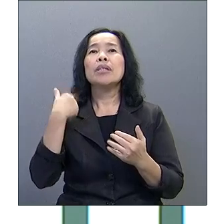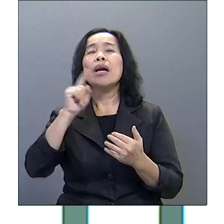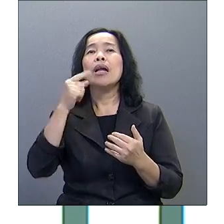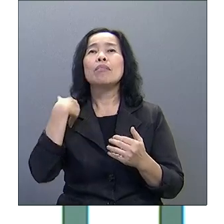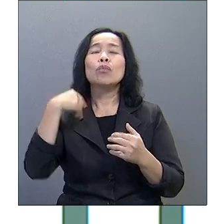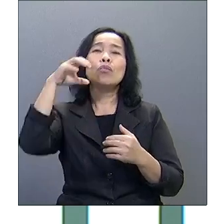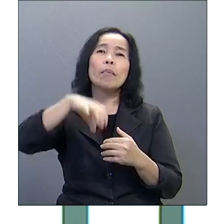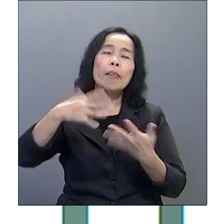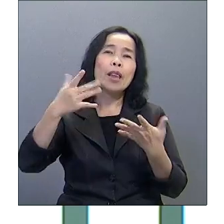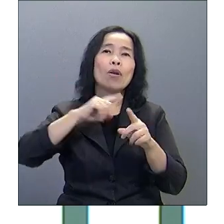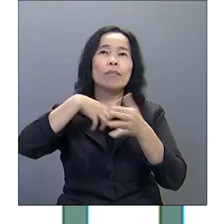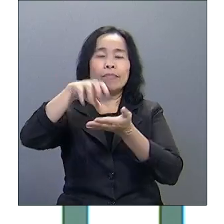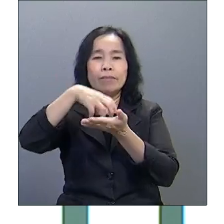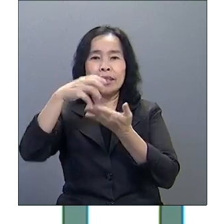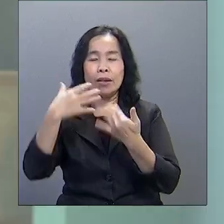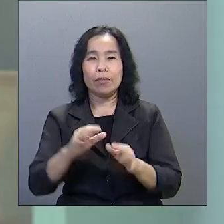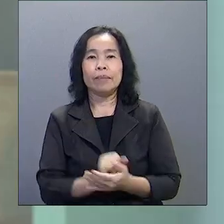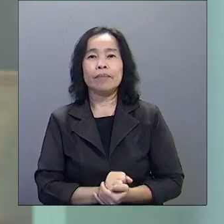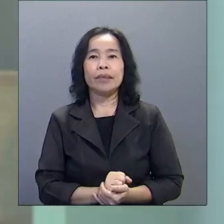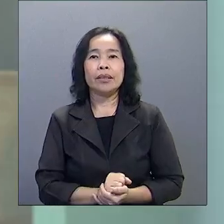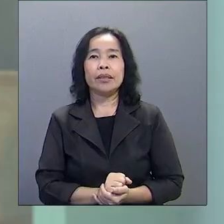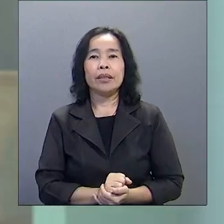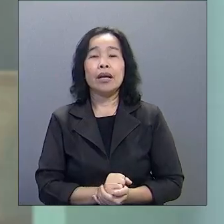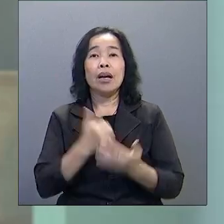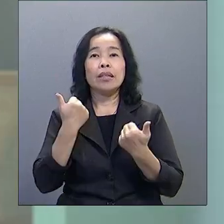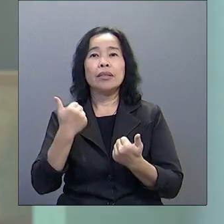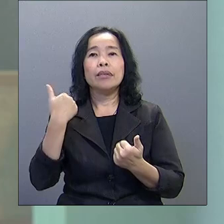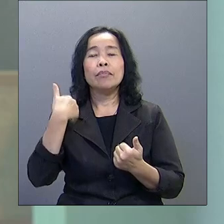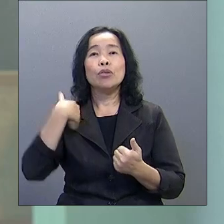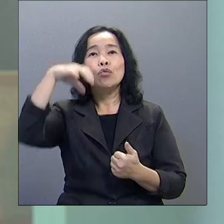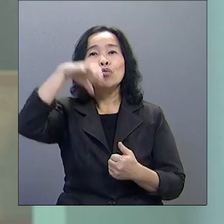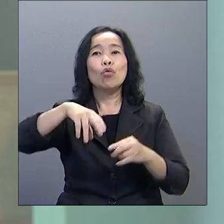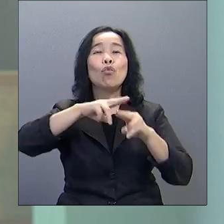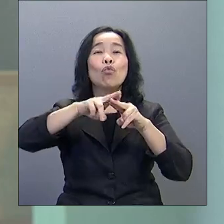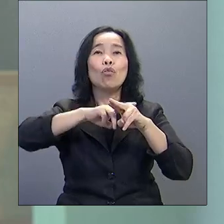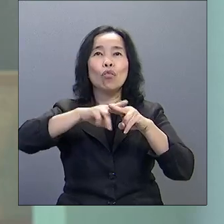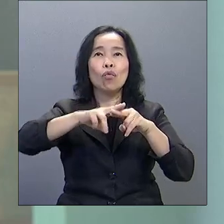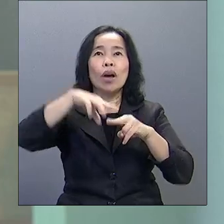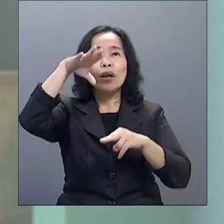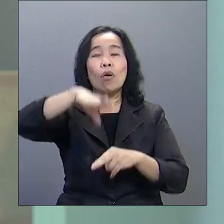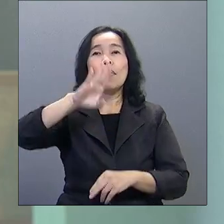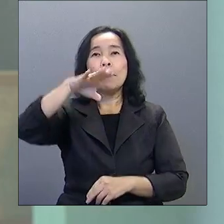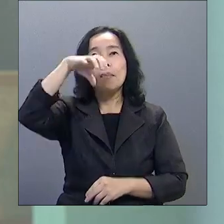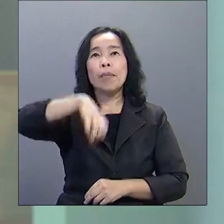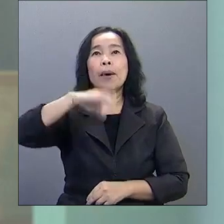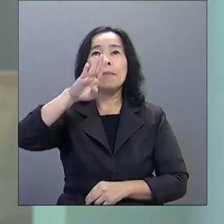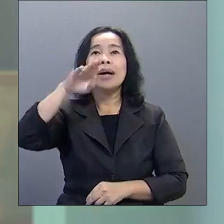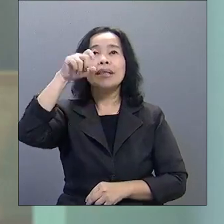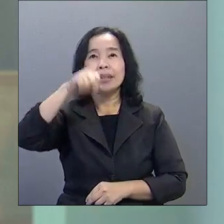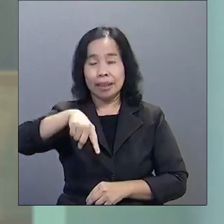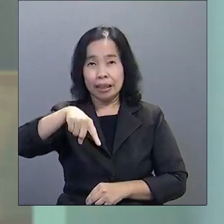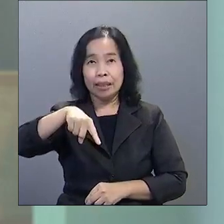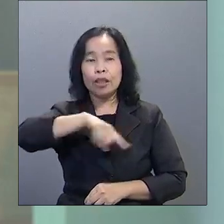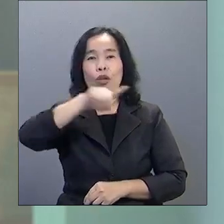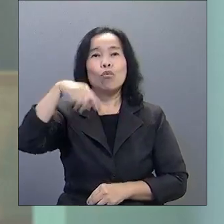ไฟสายรถไฟก็อัปเดตไปแล้วนะครับเป็นเรื่องชัวร์อ่านะซึ่งสถานีรถไฟกลางกรุงเทพฯอภิวัฒน์ก็คือสถานีรถไฟกลางบางซื่อที่